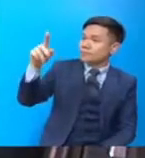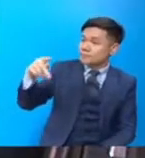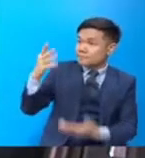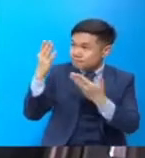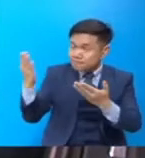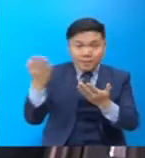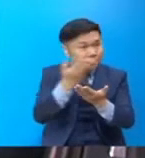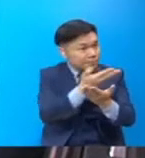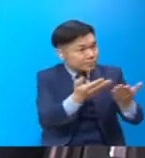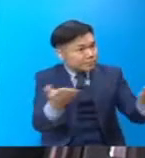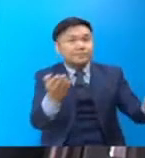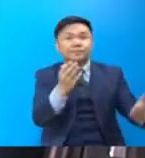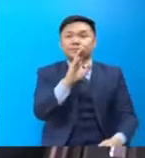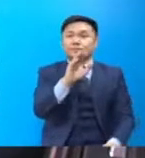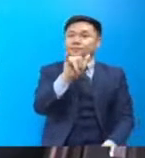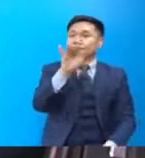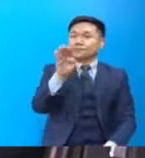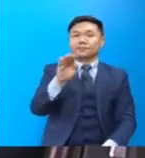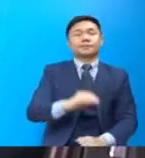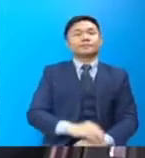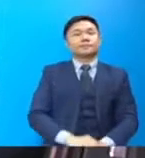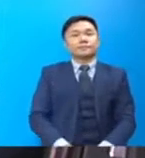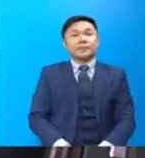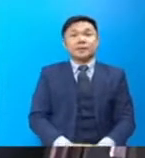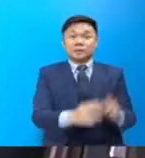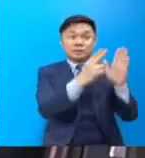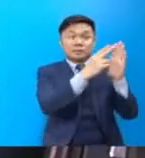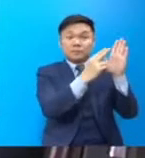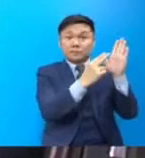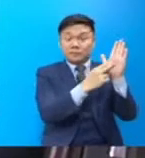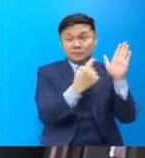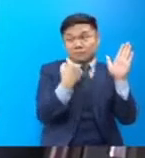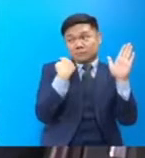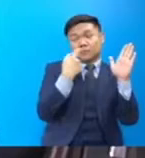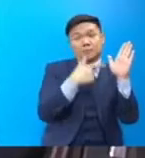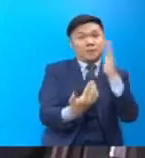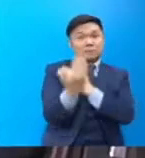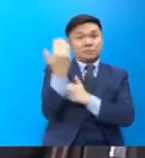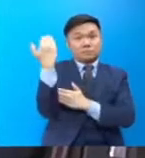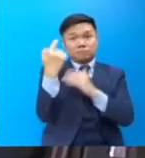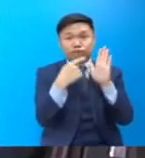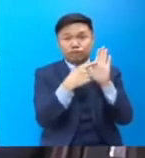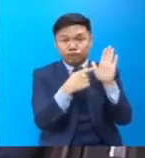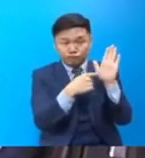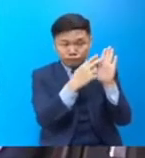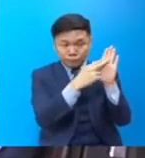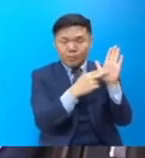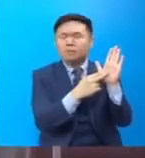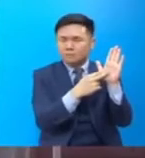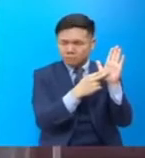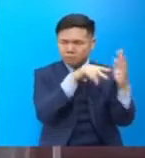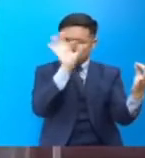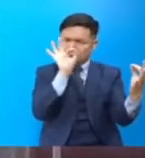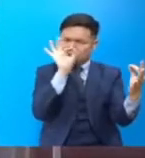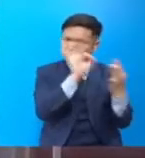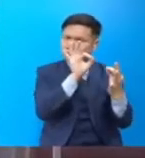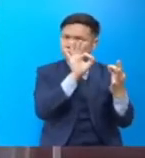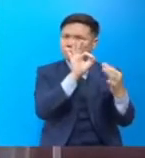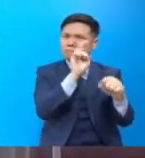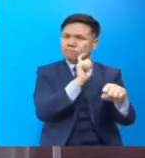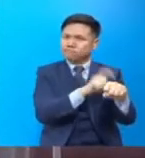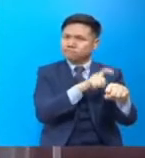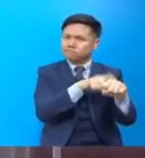sabar sawah satu sekian orang undang-undang yang dibentangkan pada pagi ini ditanam dan Jorok amat tepat pada